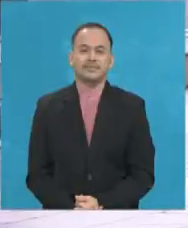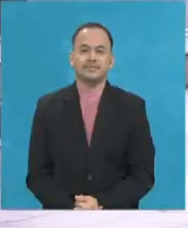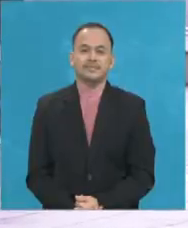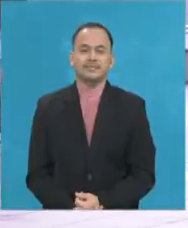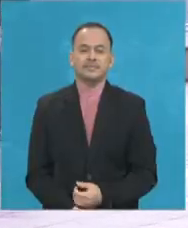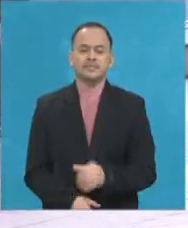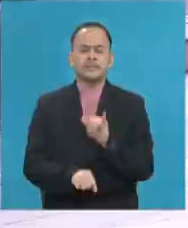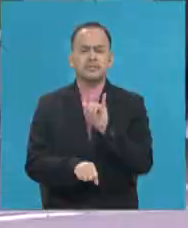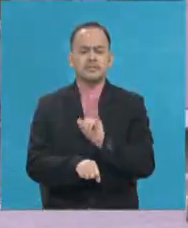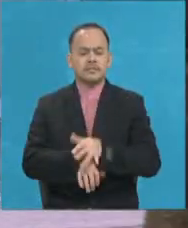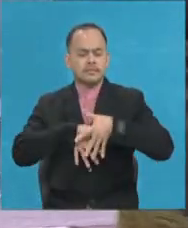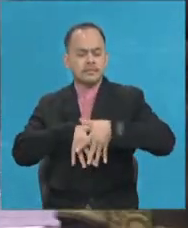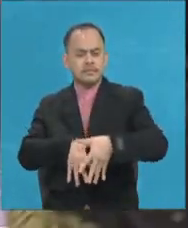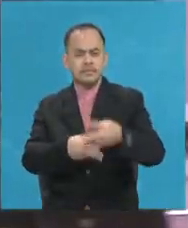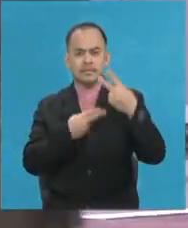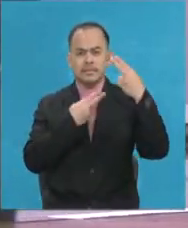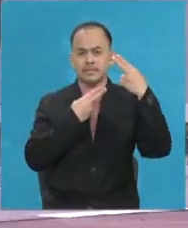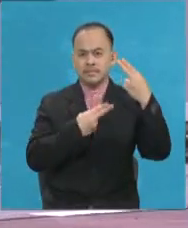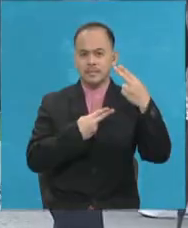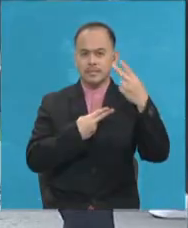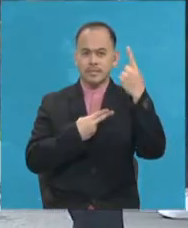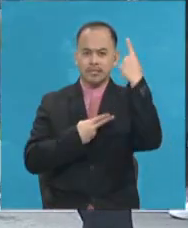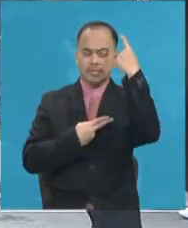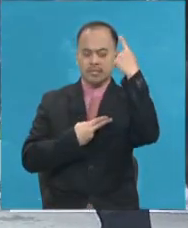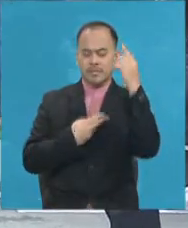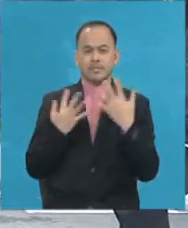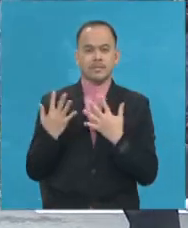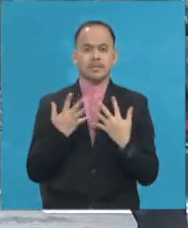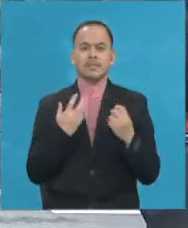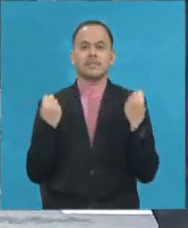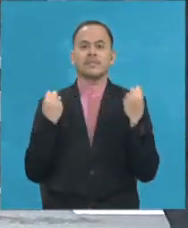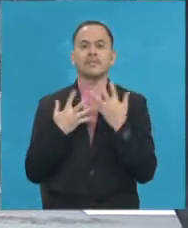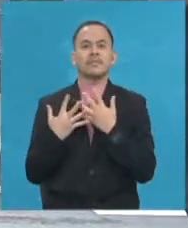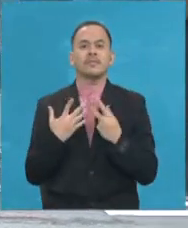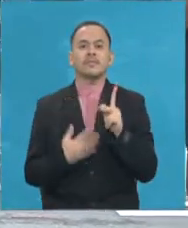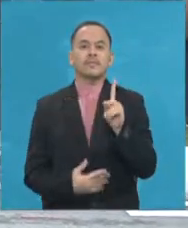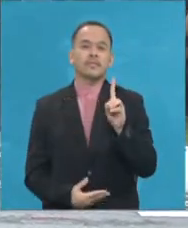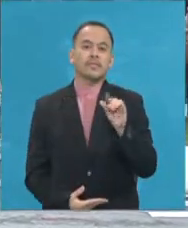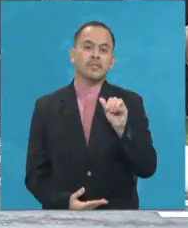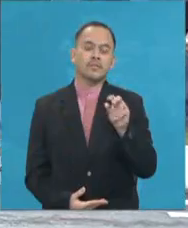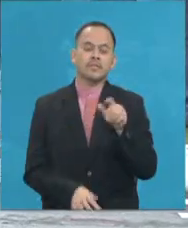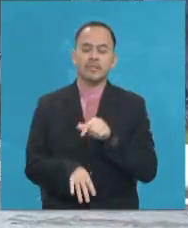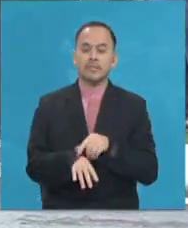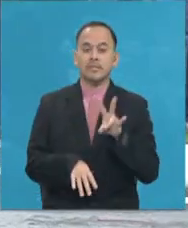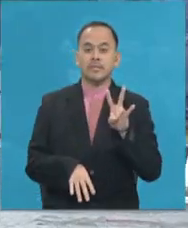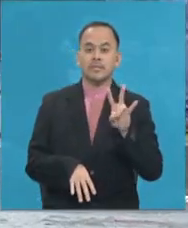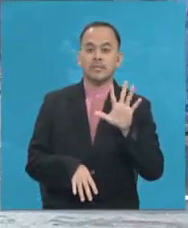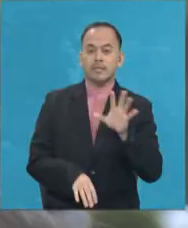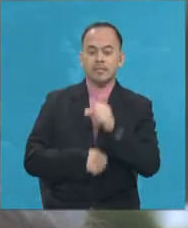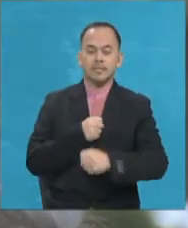Hai istiadat barisan kehormatan Sempena sambutan ulangtahun hari keputeraan kebawah duli Yang Maha Mulia ke-75